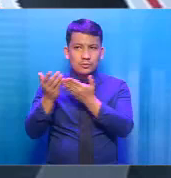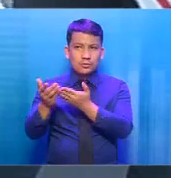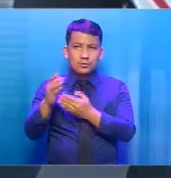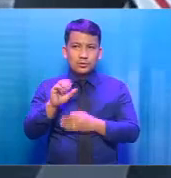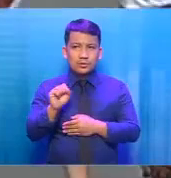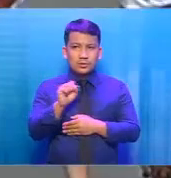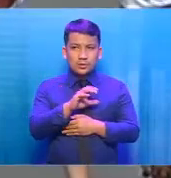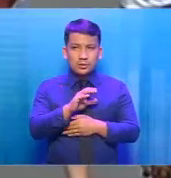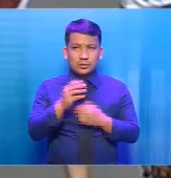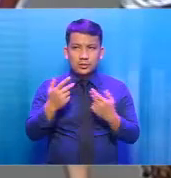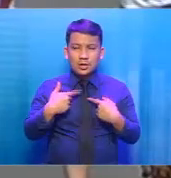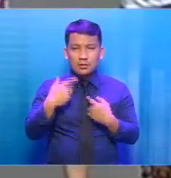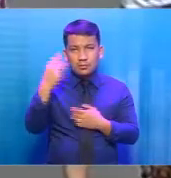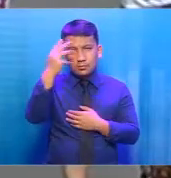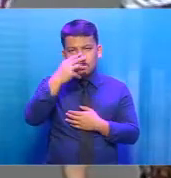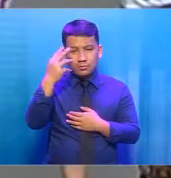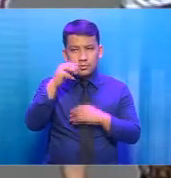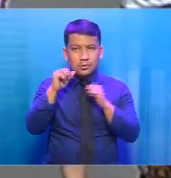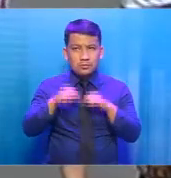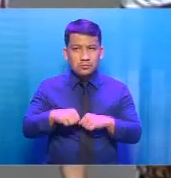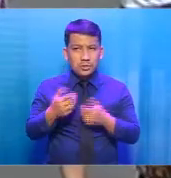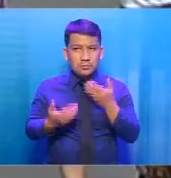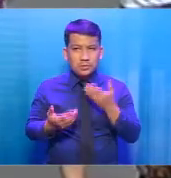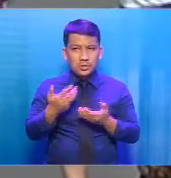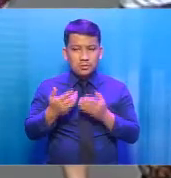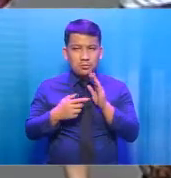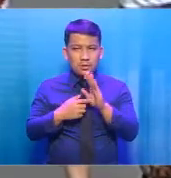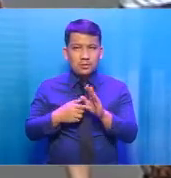Court. Inaalala nila ang posibilidad na